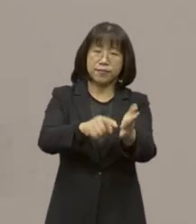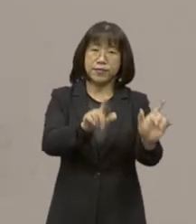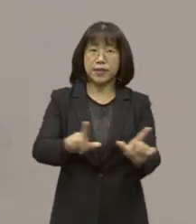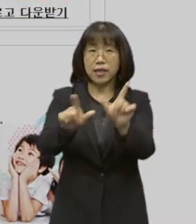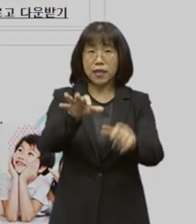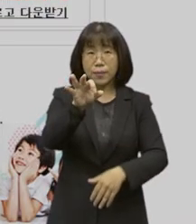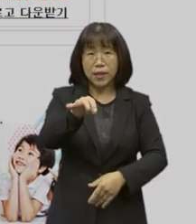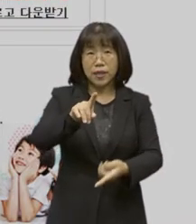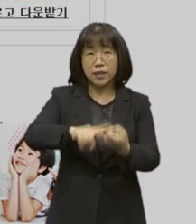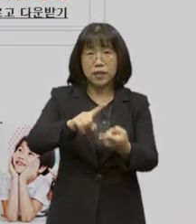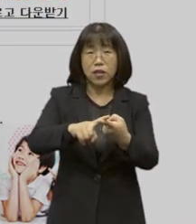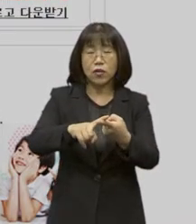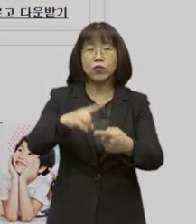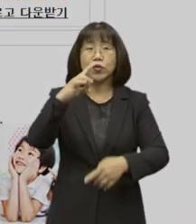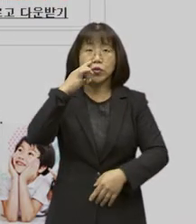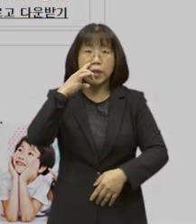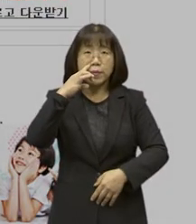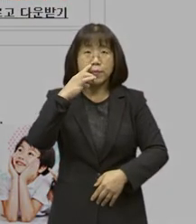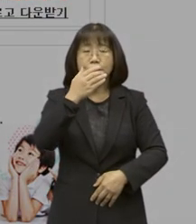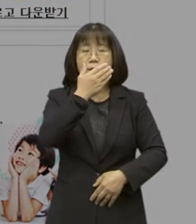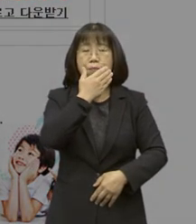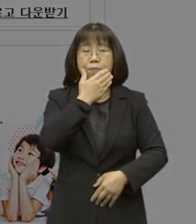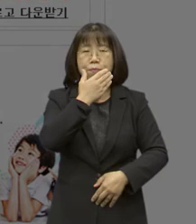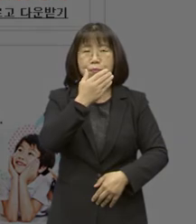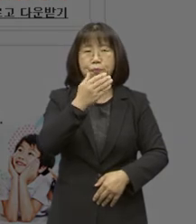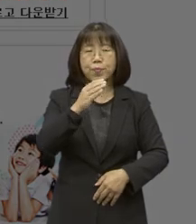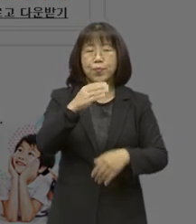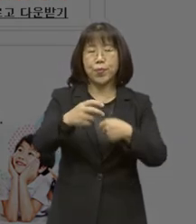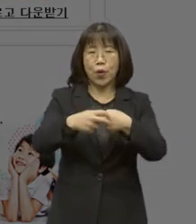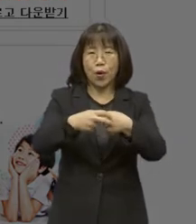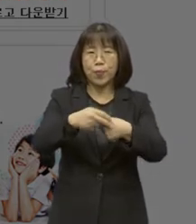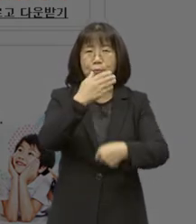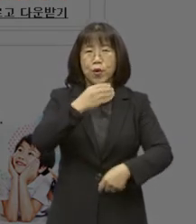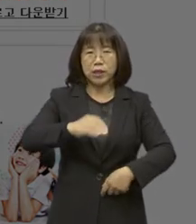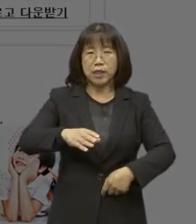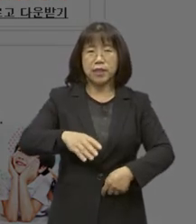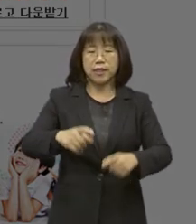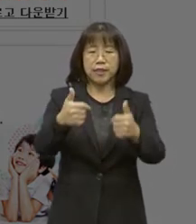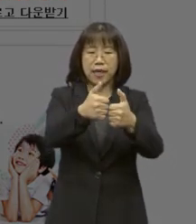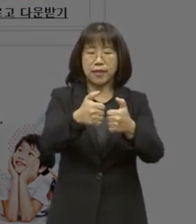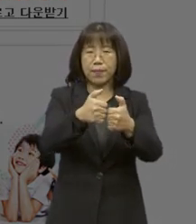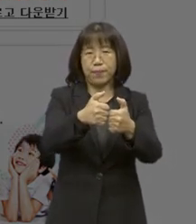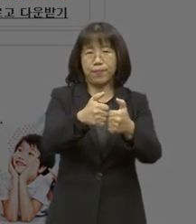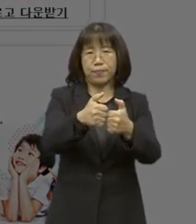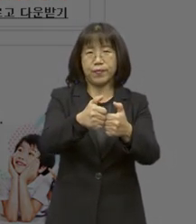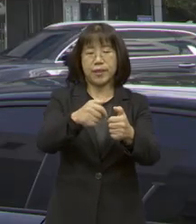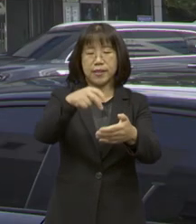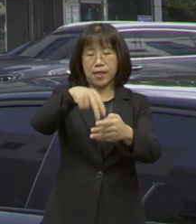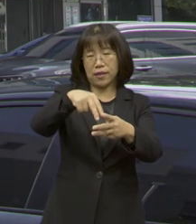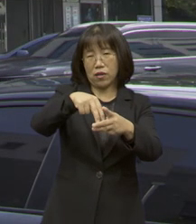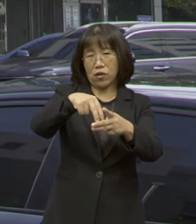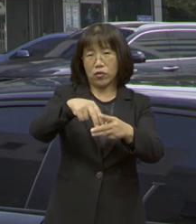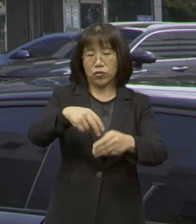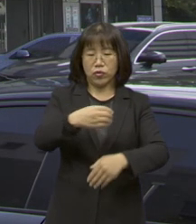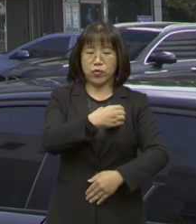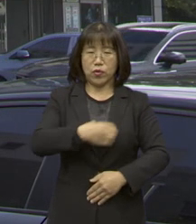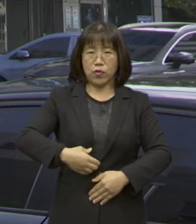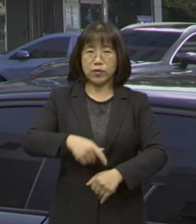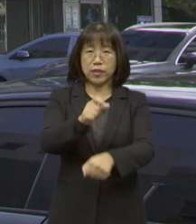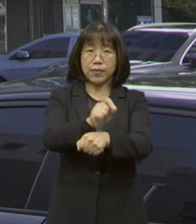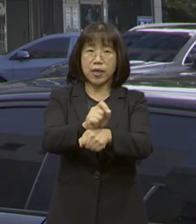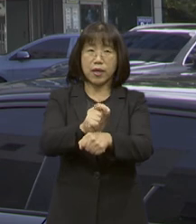100만원 입니다 긴급 생계비 에 대한 자세한 사항은 보건복지 상담센터 또는 방 서구청